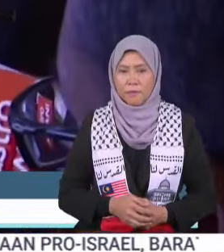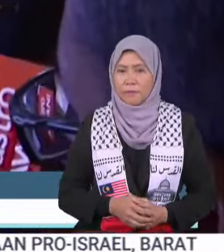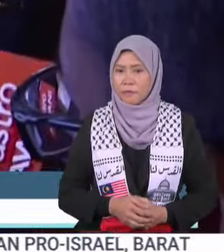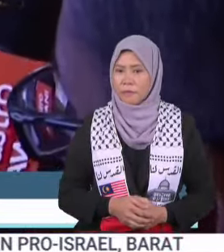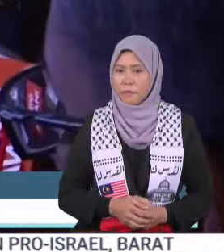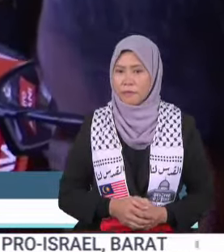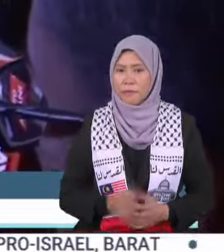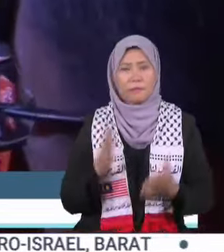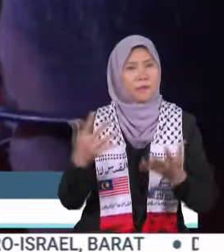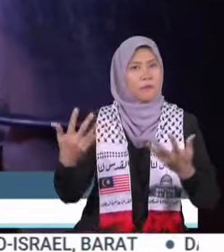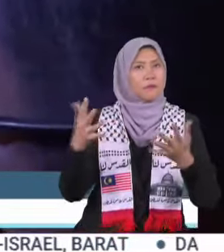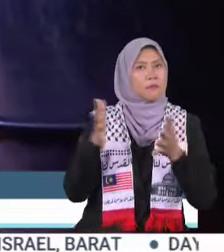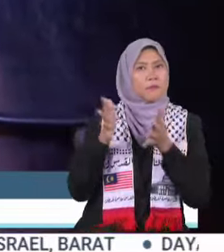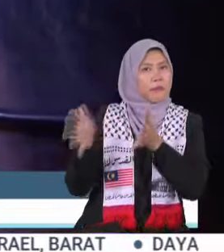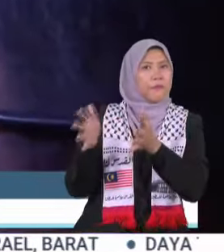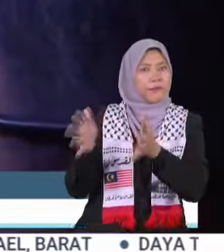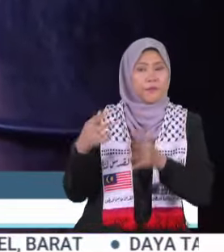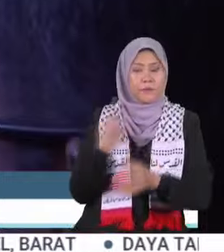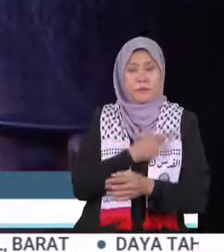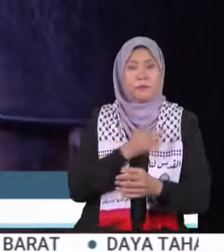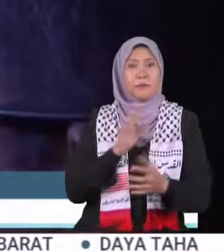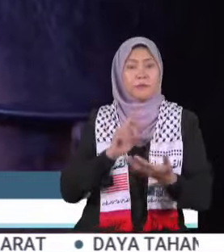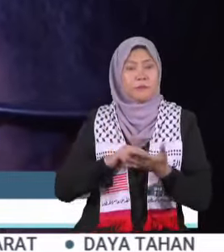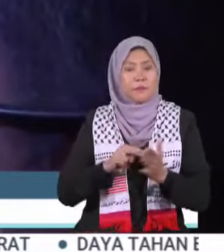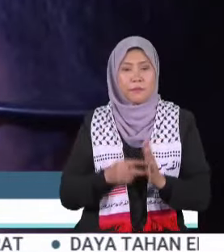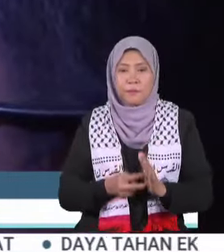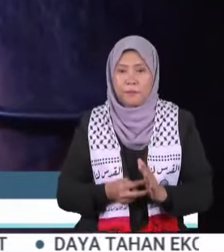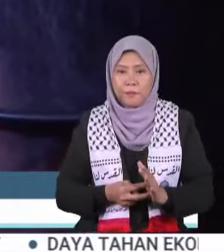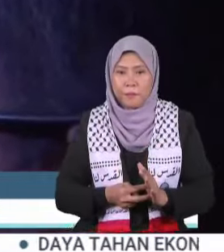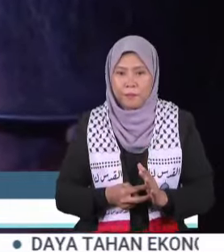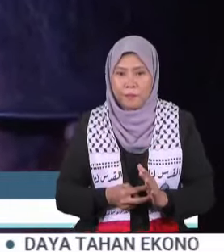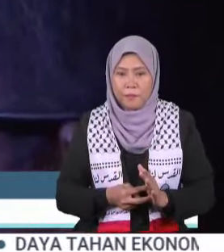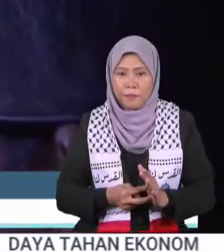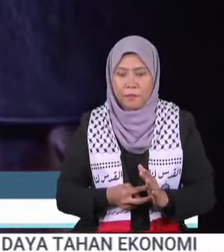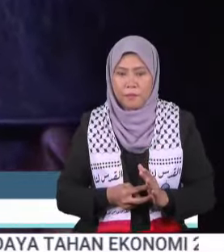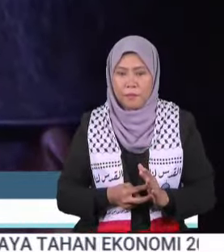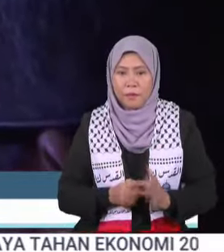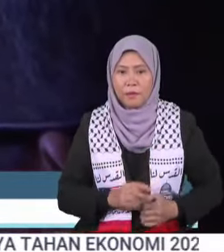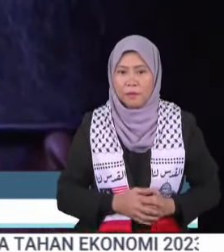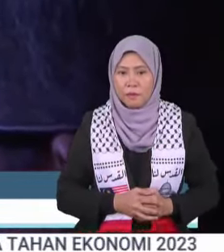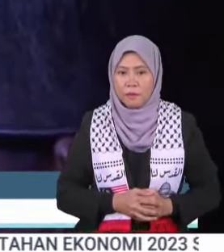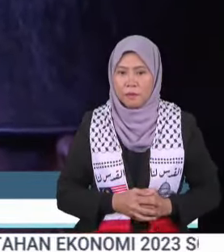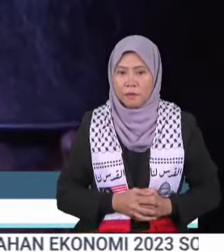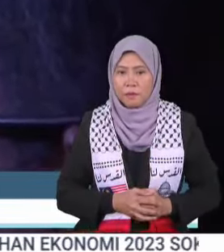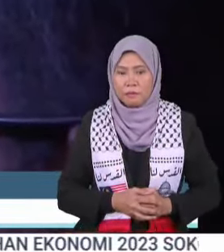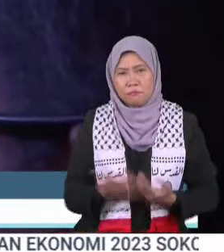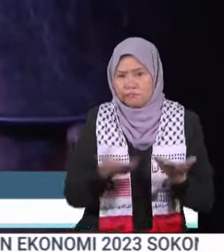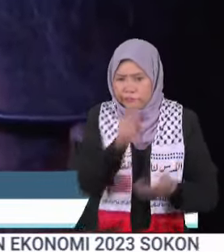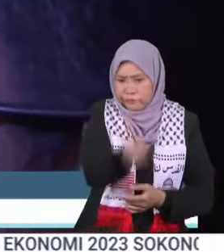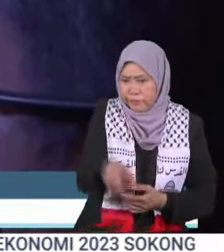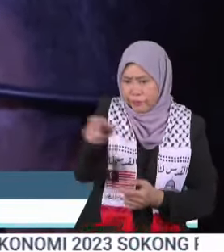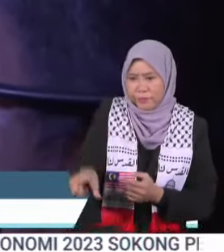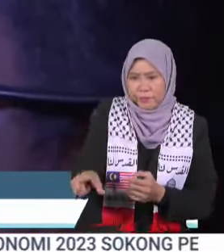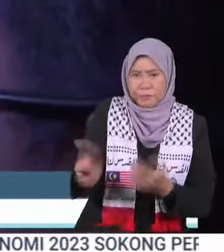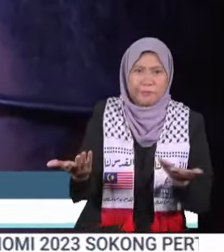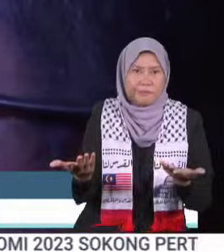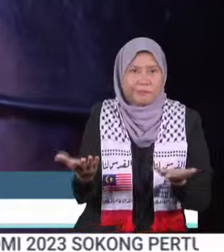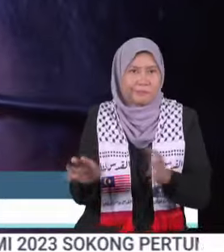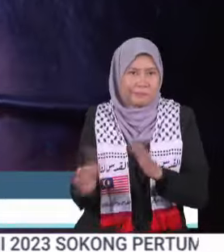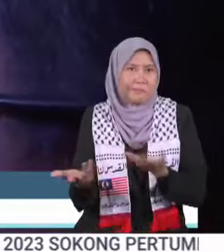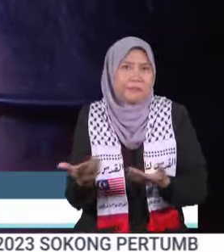XM us either one of them either one or both I think one